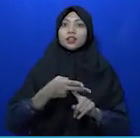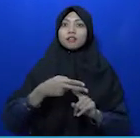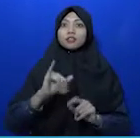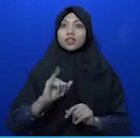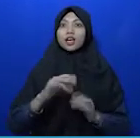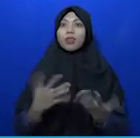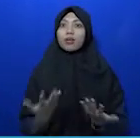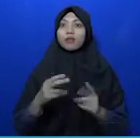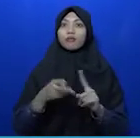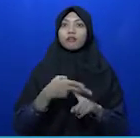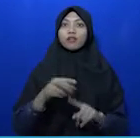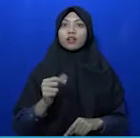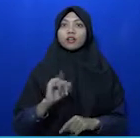sepakat